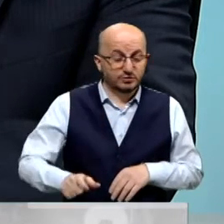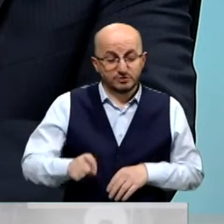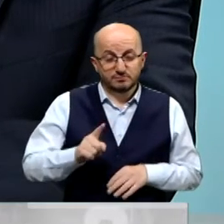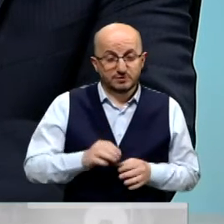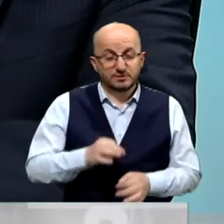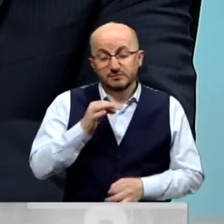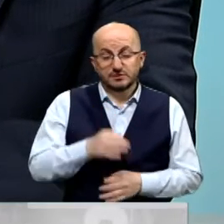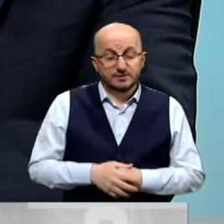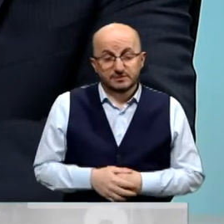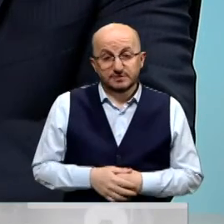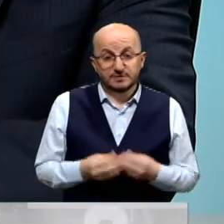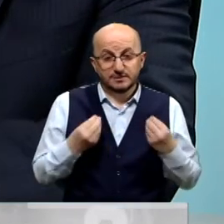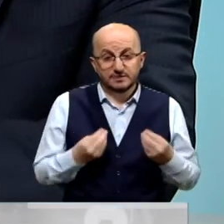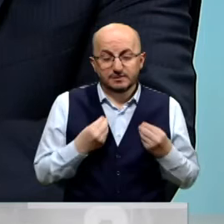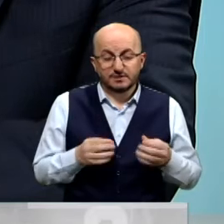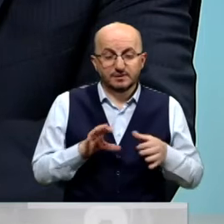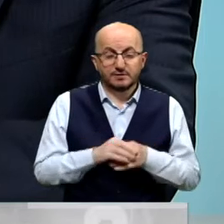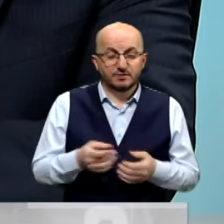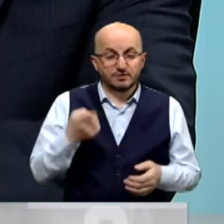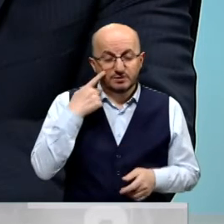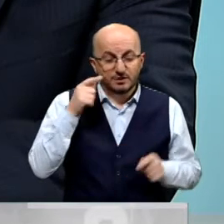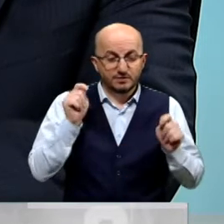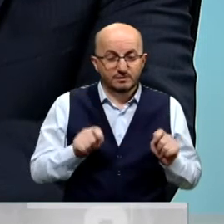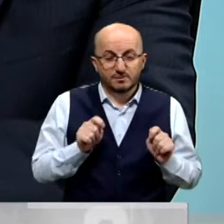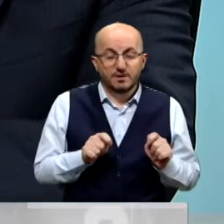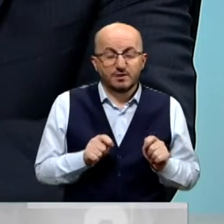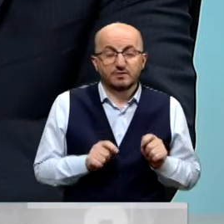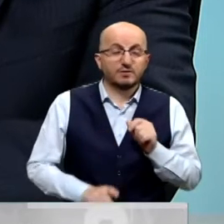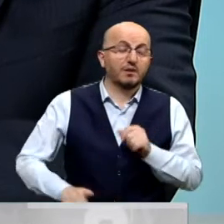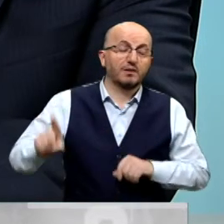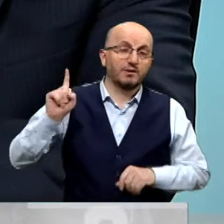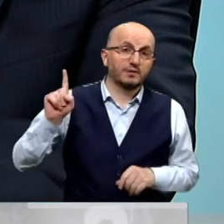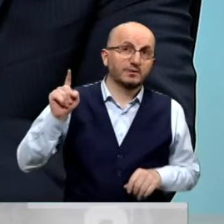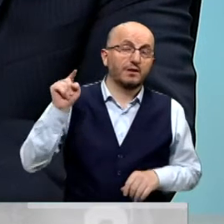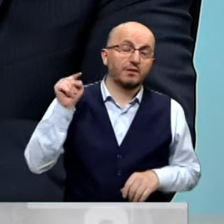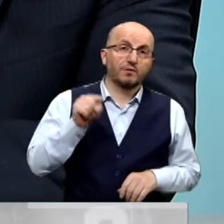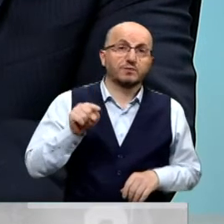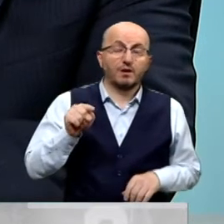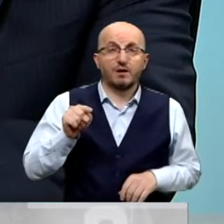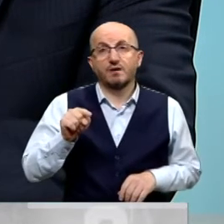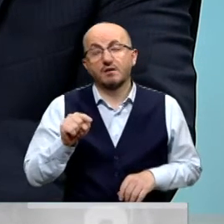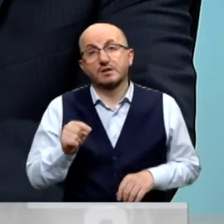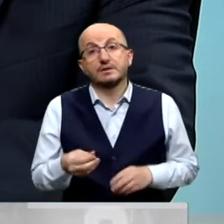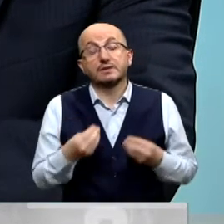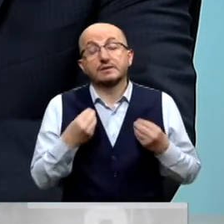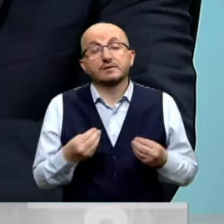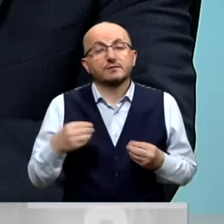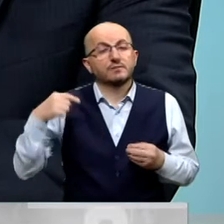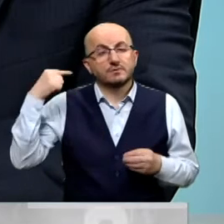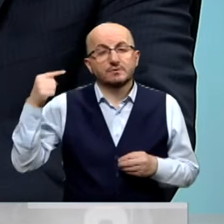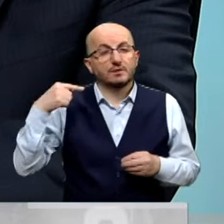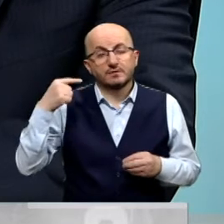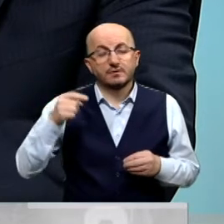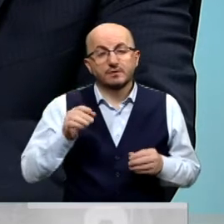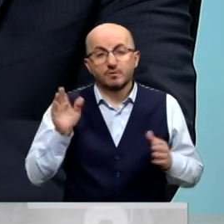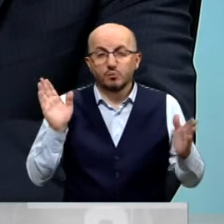kimsenin iyiliği hakkında şahitlik yaparlarsa Cenabı Hak da ona Eee iyi niyetle